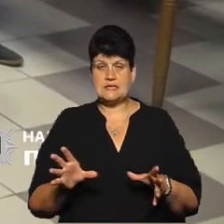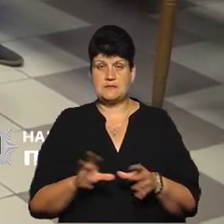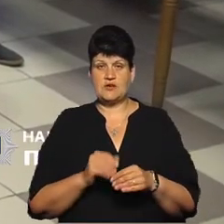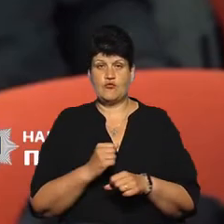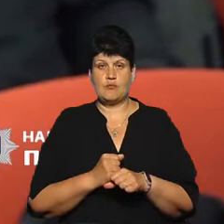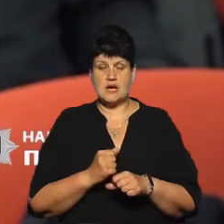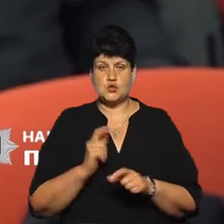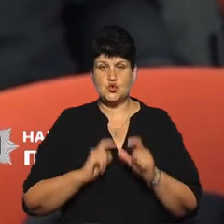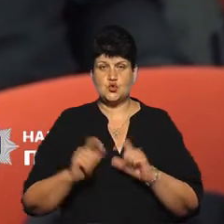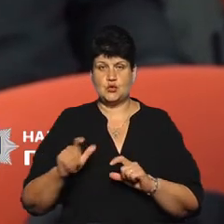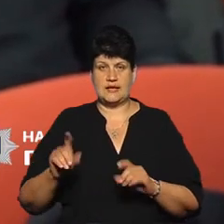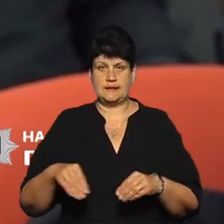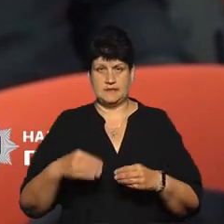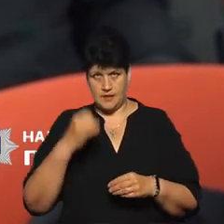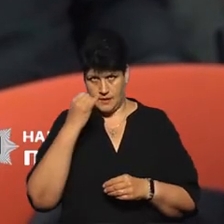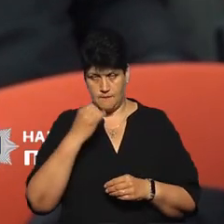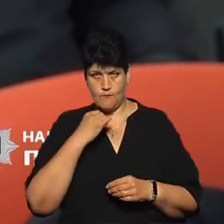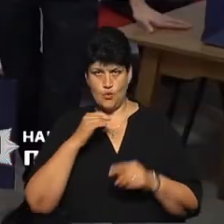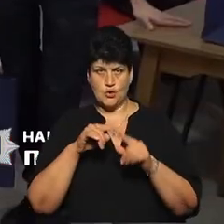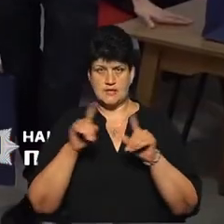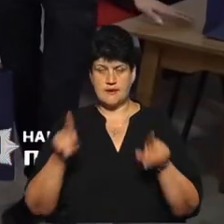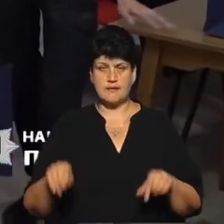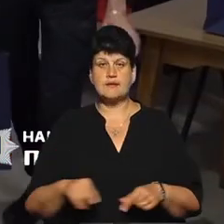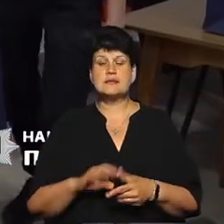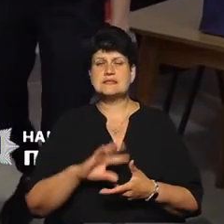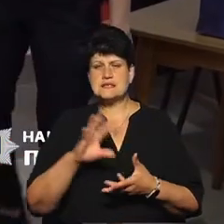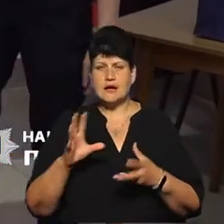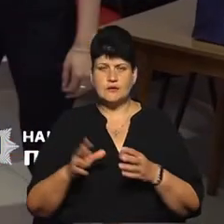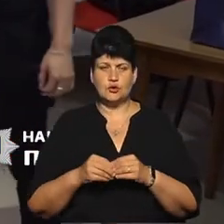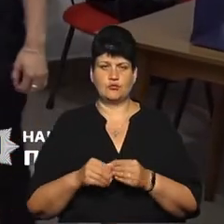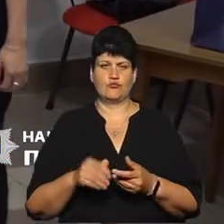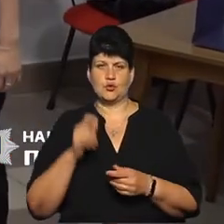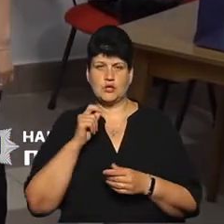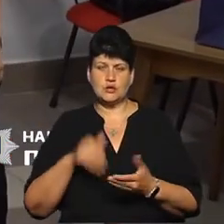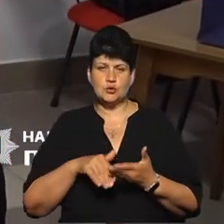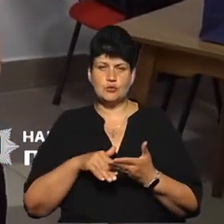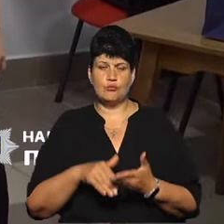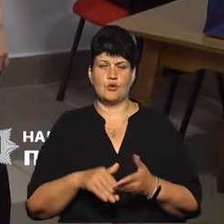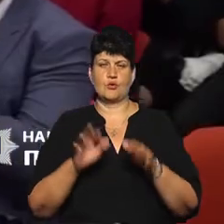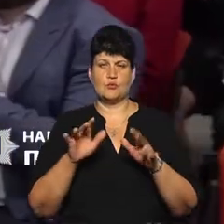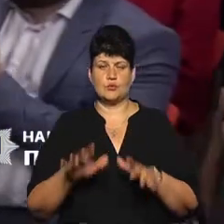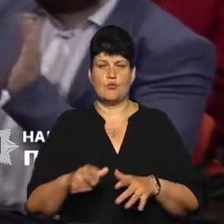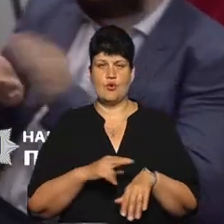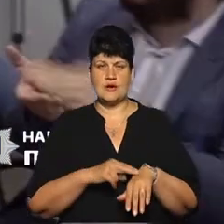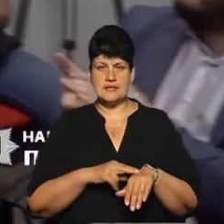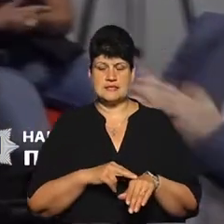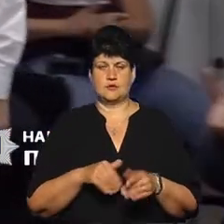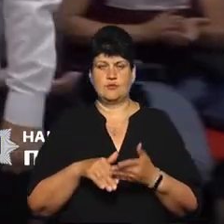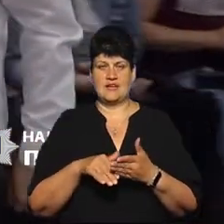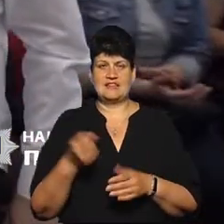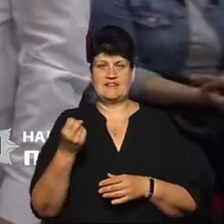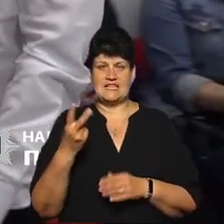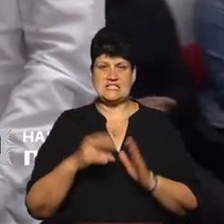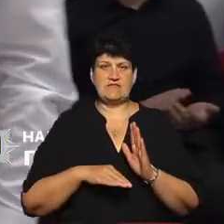кіберполіцією студентам вручили подяки. Загалом в Україні до допомоги кіберполіції долучилися 12 вищих навчальних закладів, каже